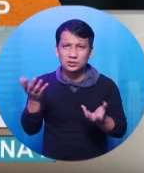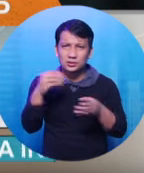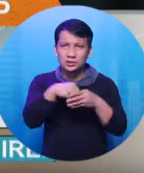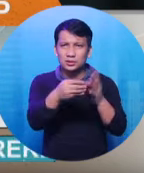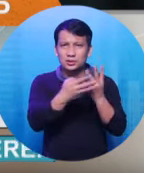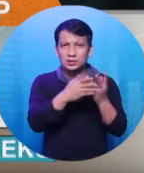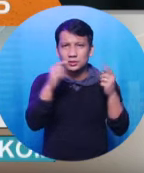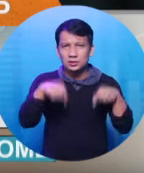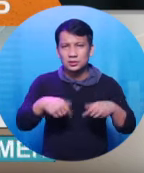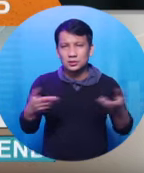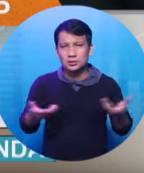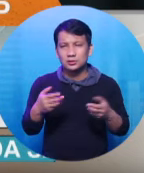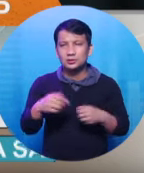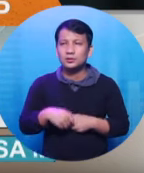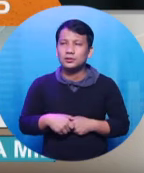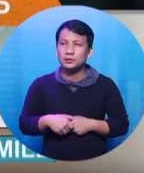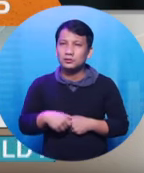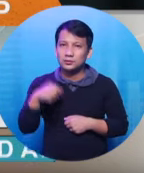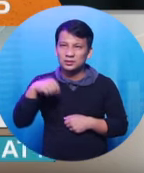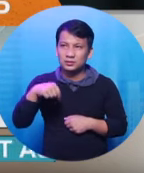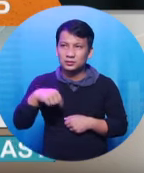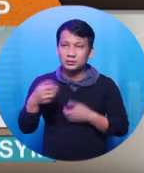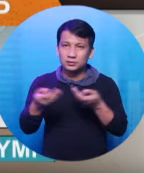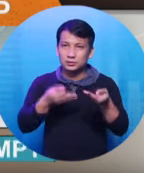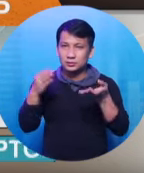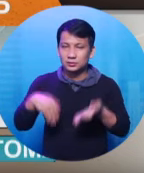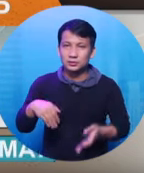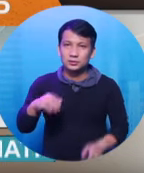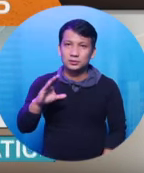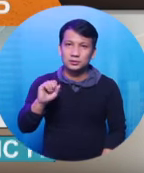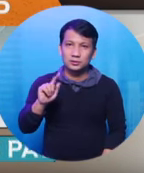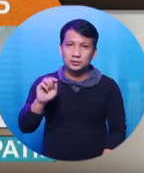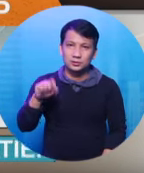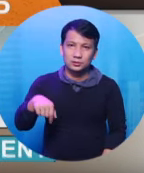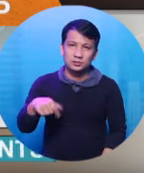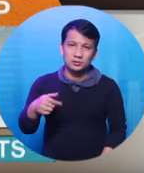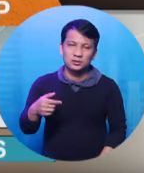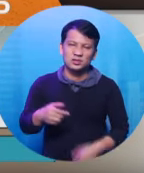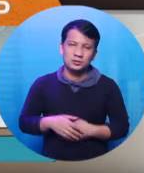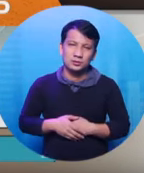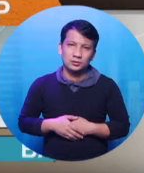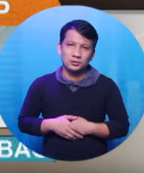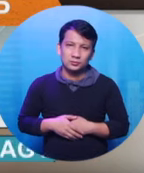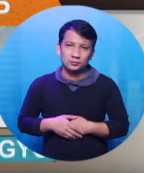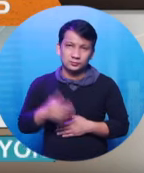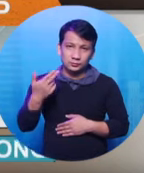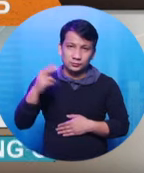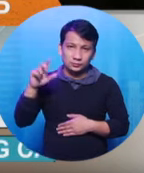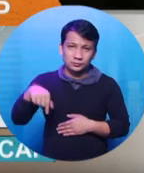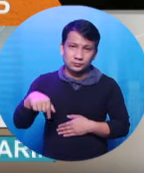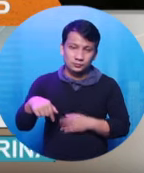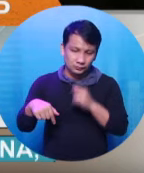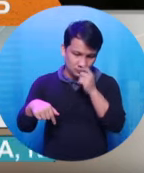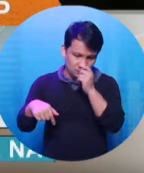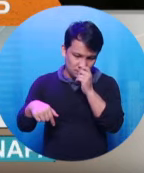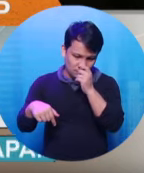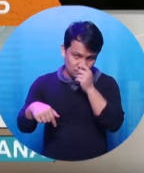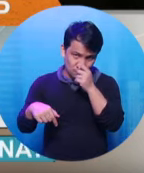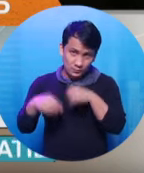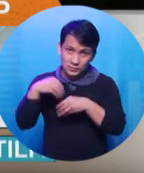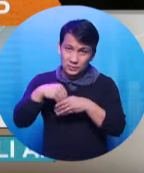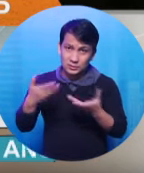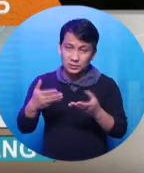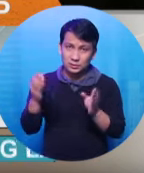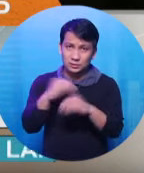sir, nandito po siya sa facility po, custodial facility po ng ating headquarters po. Pag sinabi niyo custodial facility, sa loob po